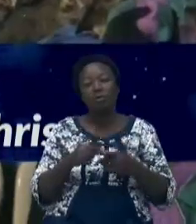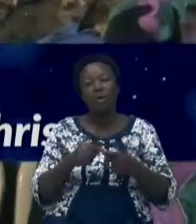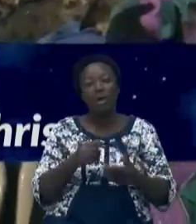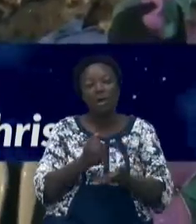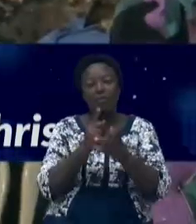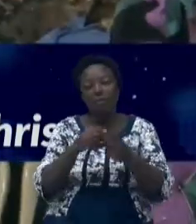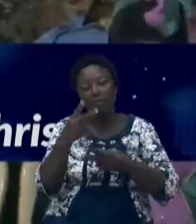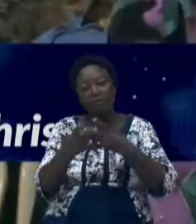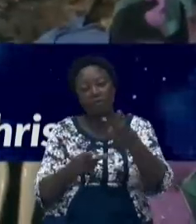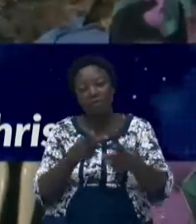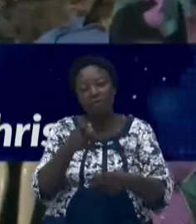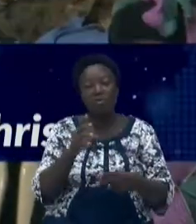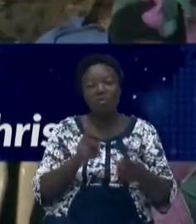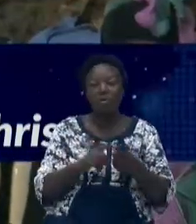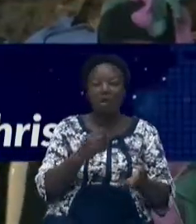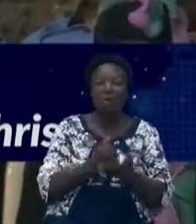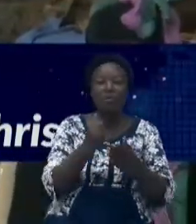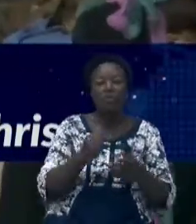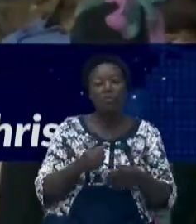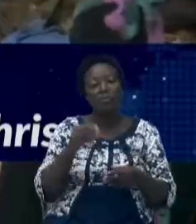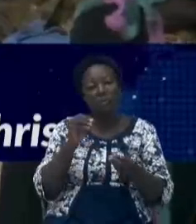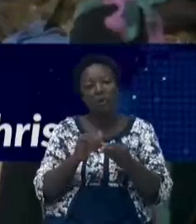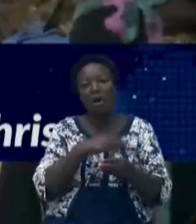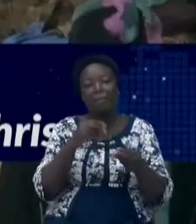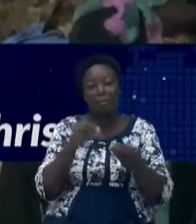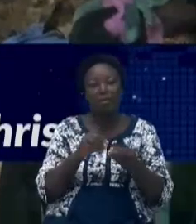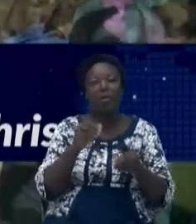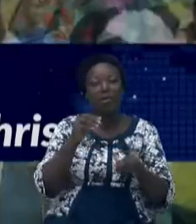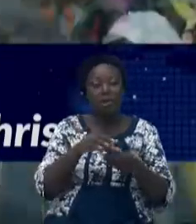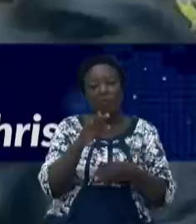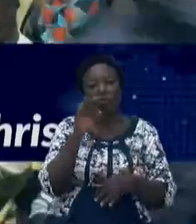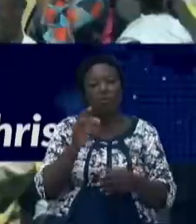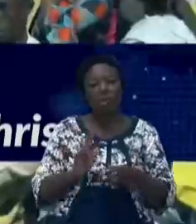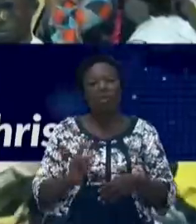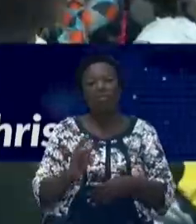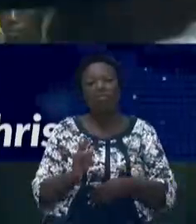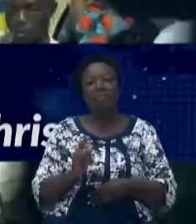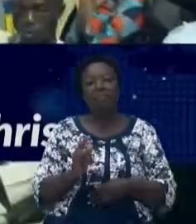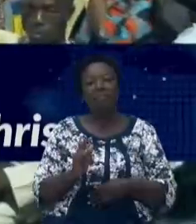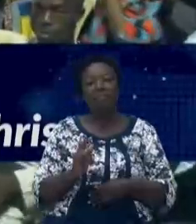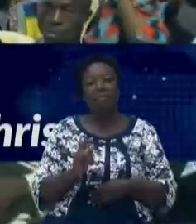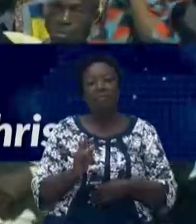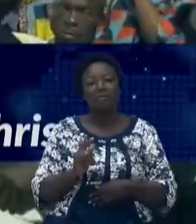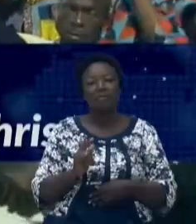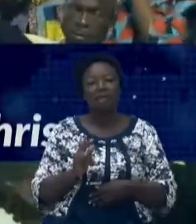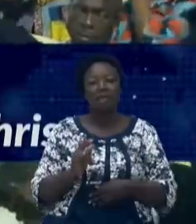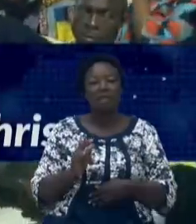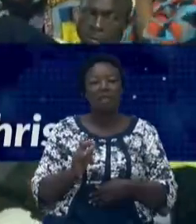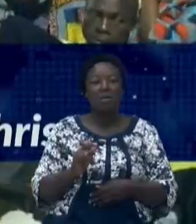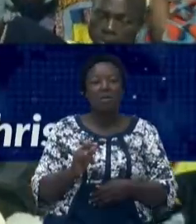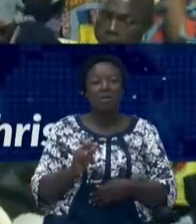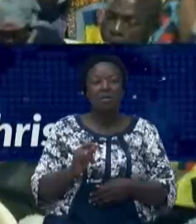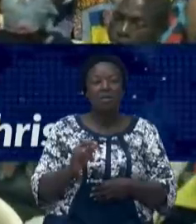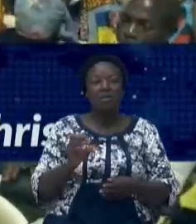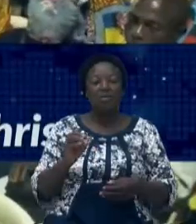re devait accueillir les nouveaux convertis est de les remplir les fiches des décisions expliqué